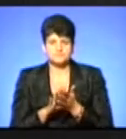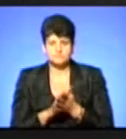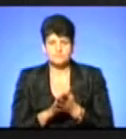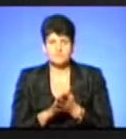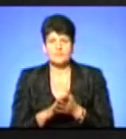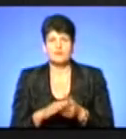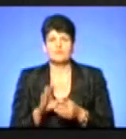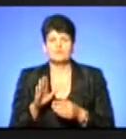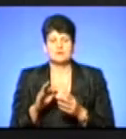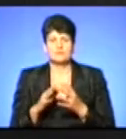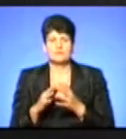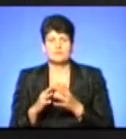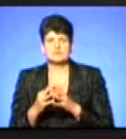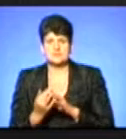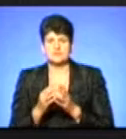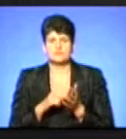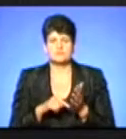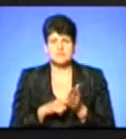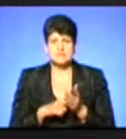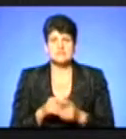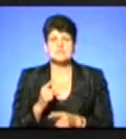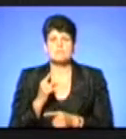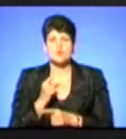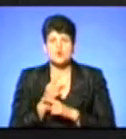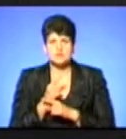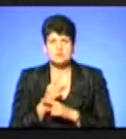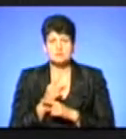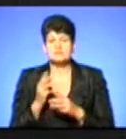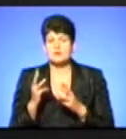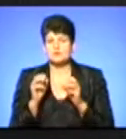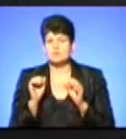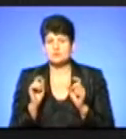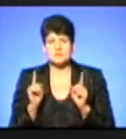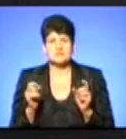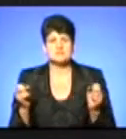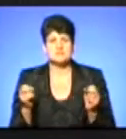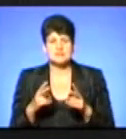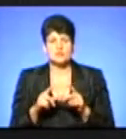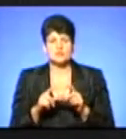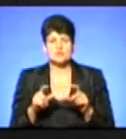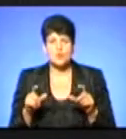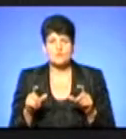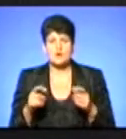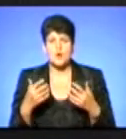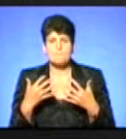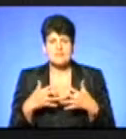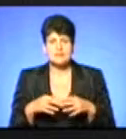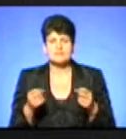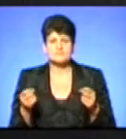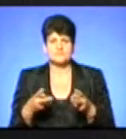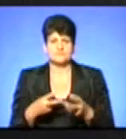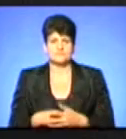межах населеного пункту і поза межами населеного пункту категорично заборонено. Спалювати їх можна тільки в спеціальних установках, які обладнані